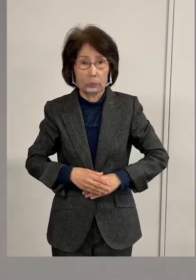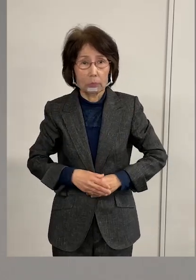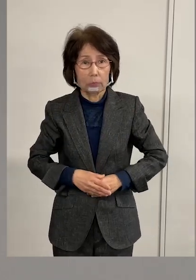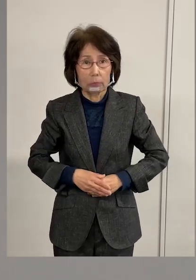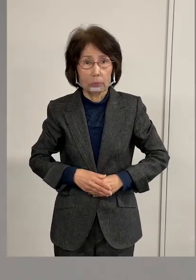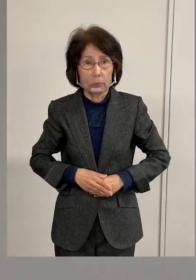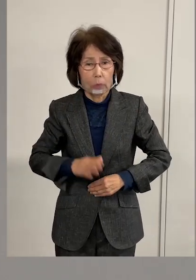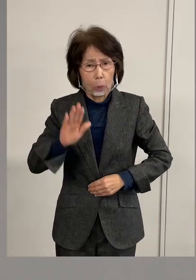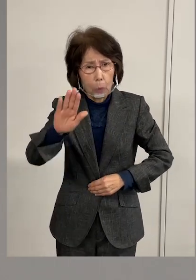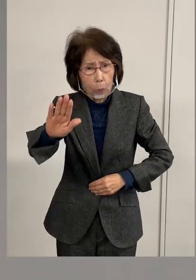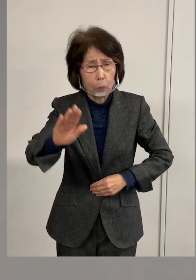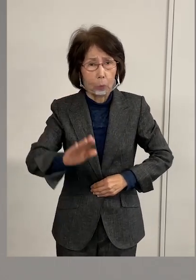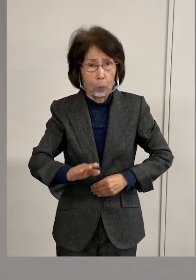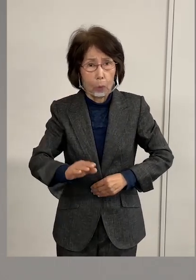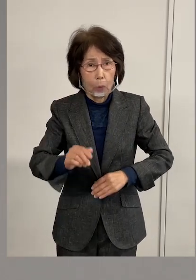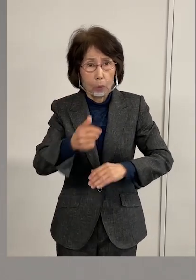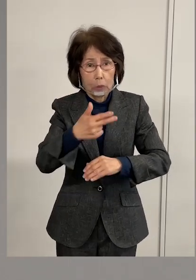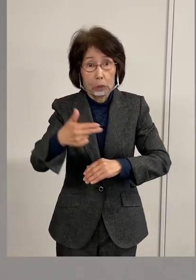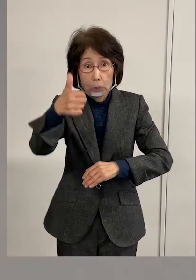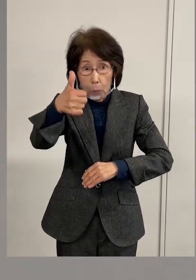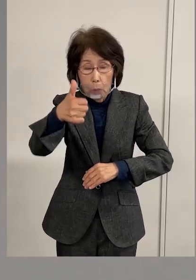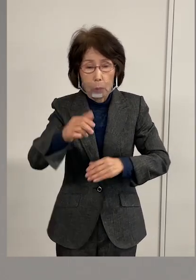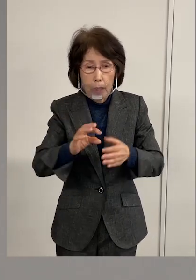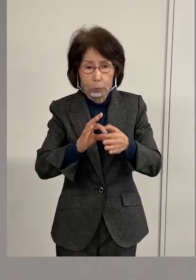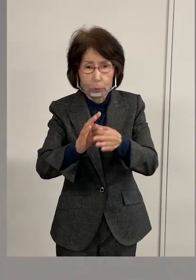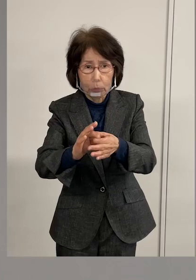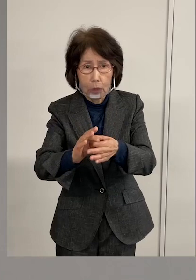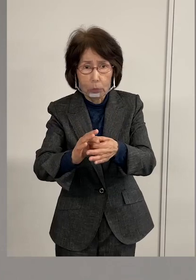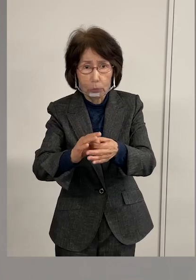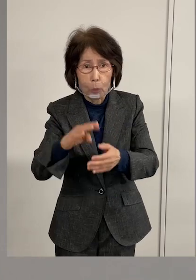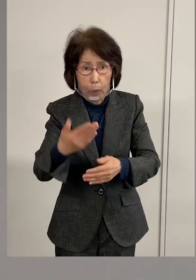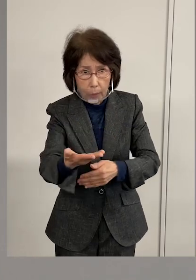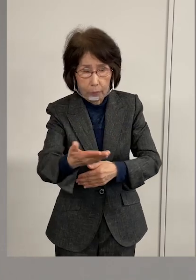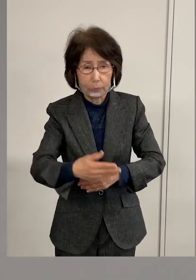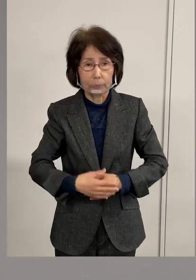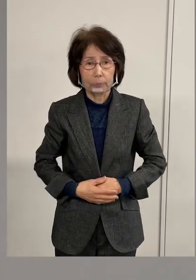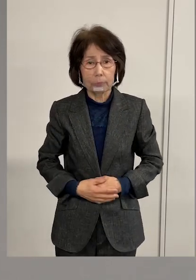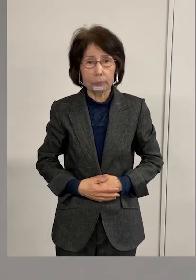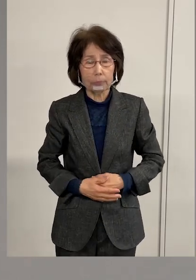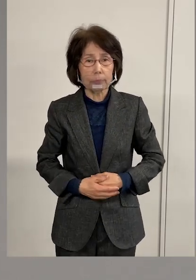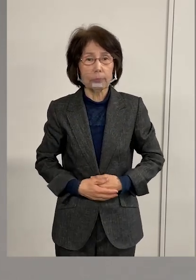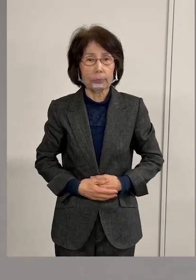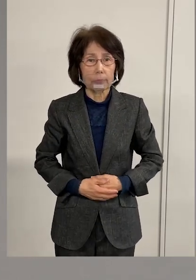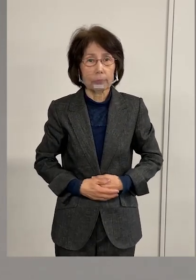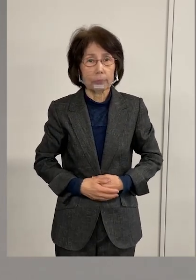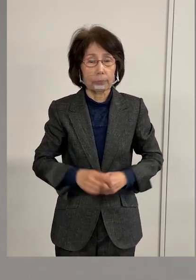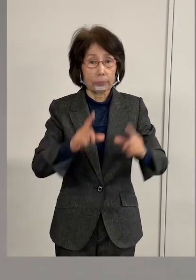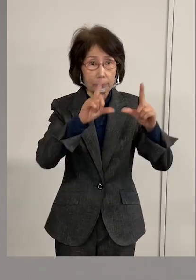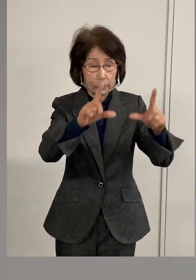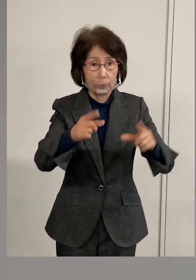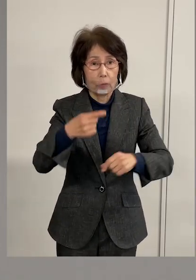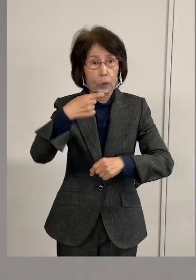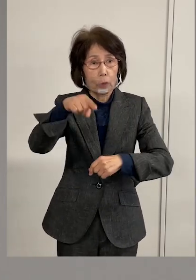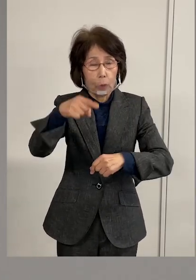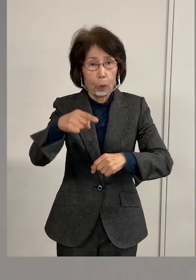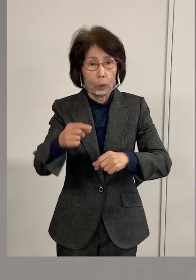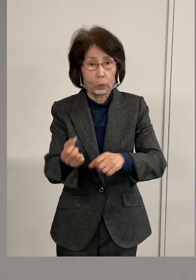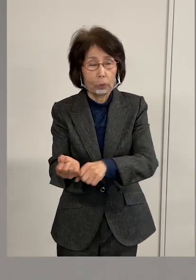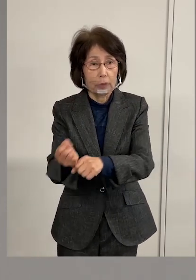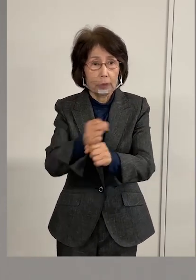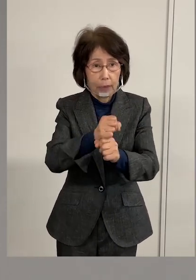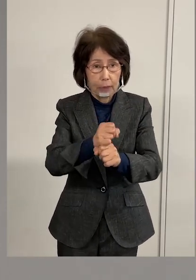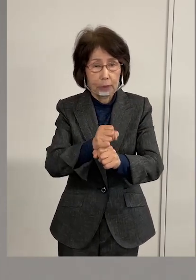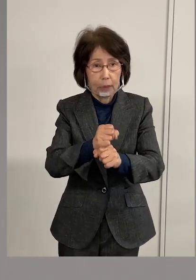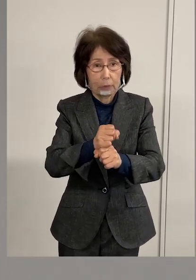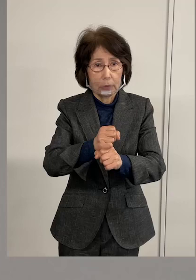は続けるおつもりなのかと、加入を。そこの2点をお願いします。 狂気再生首長会議というのは